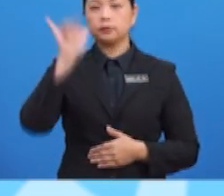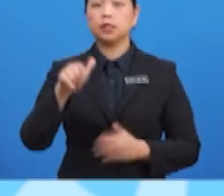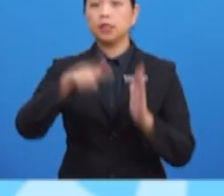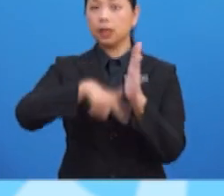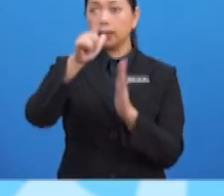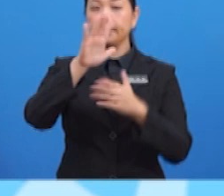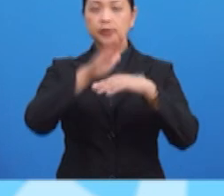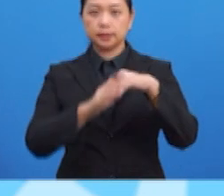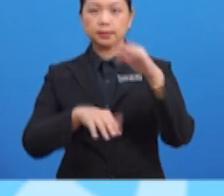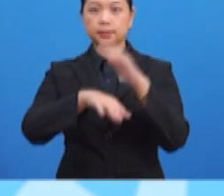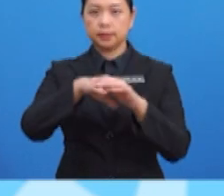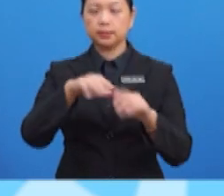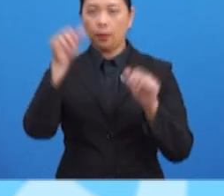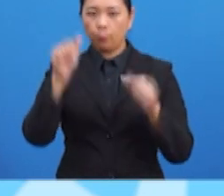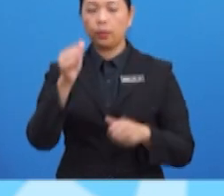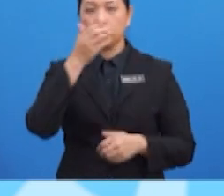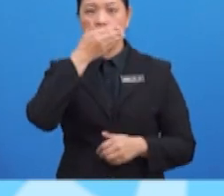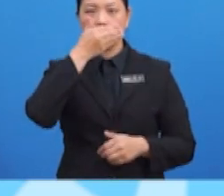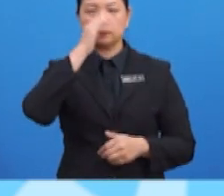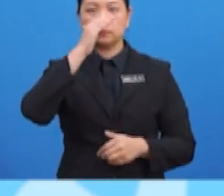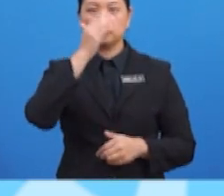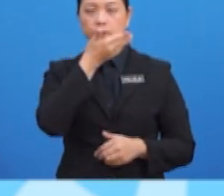lebih selesa dan boleh laras.